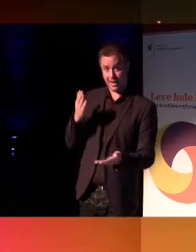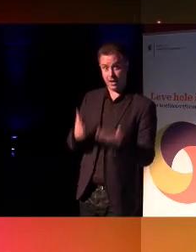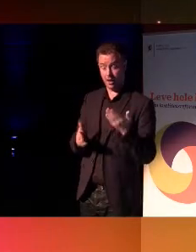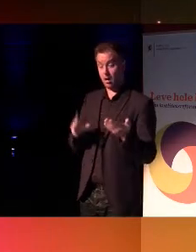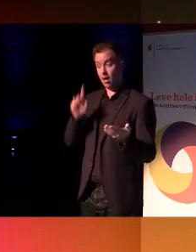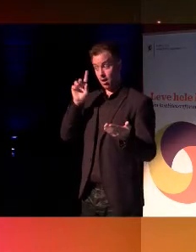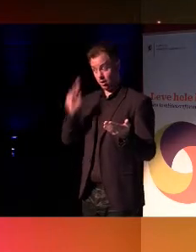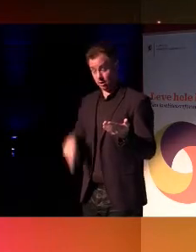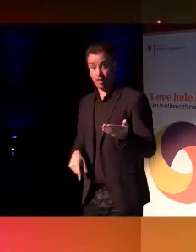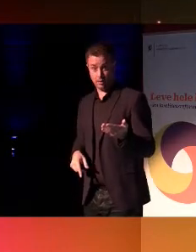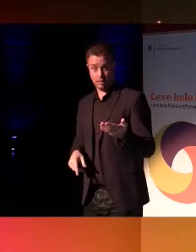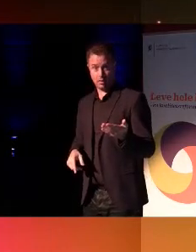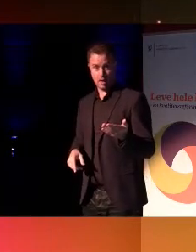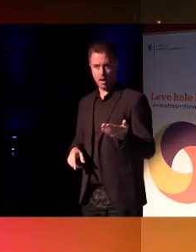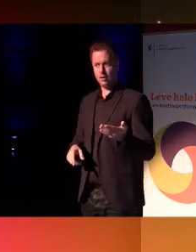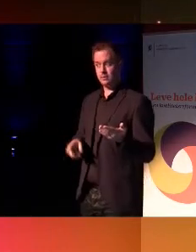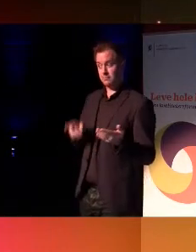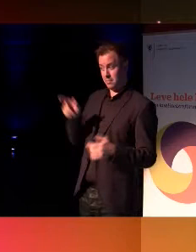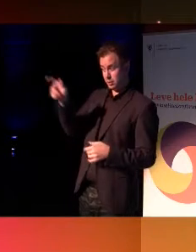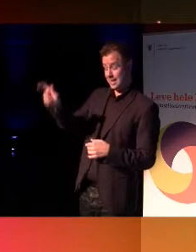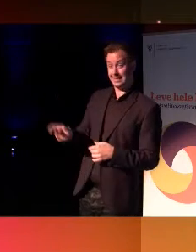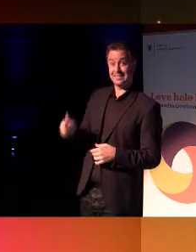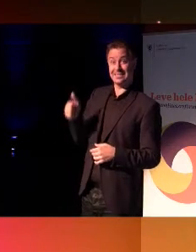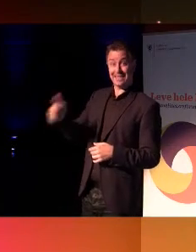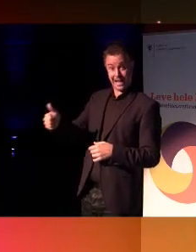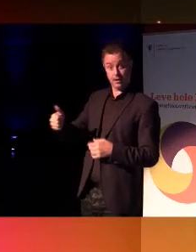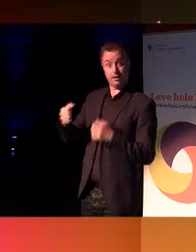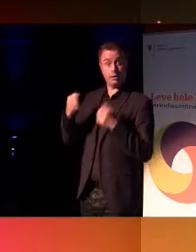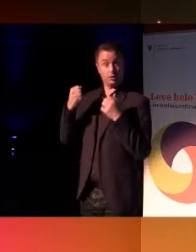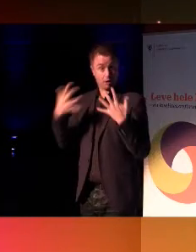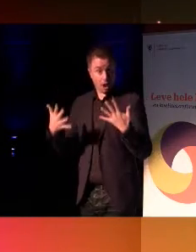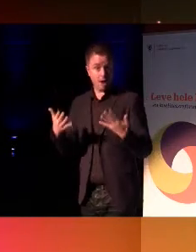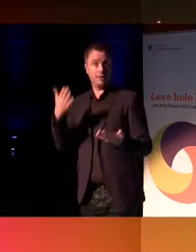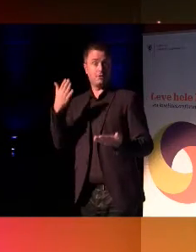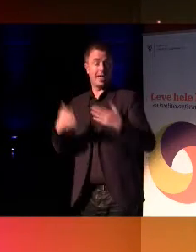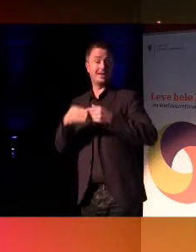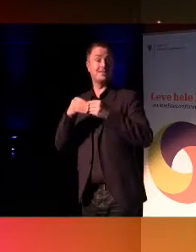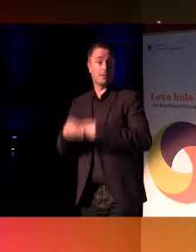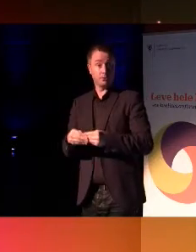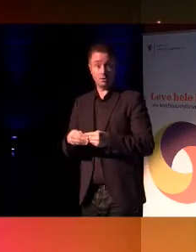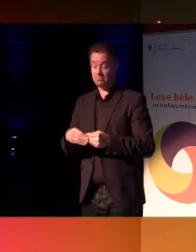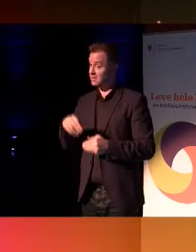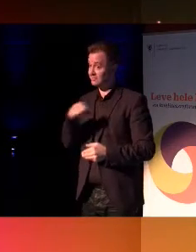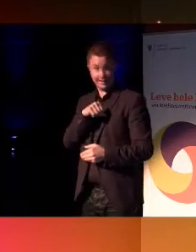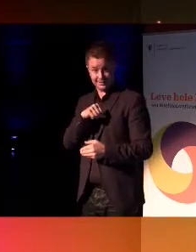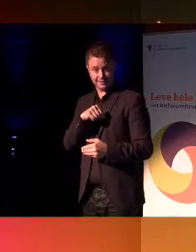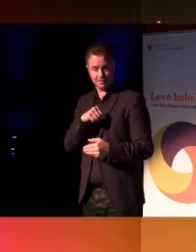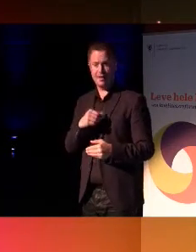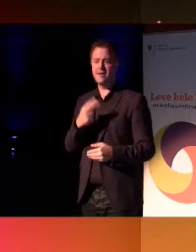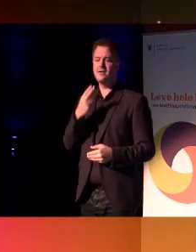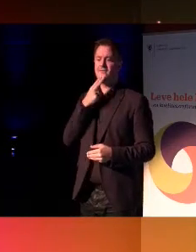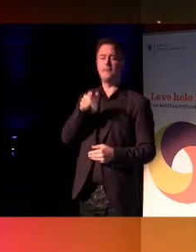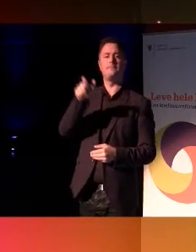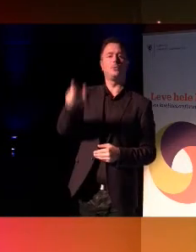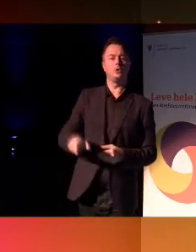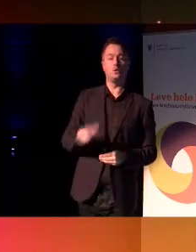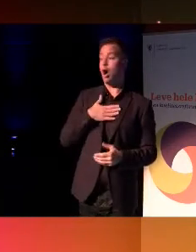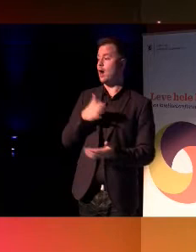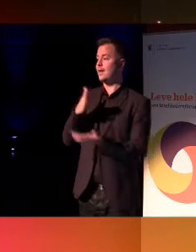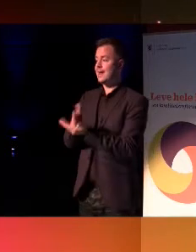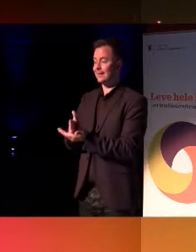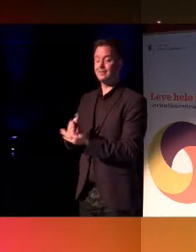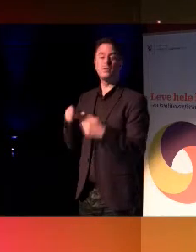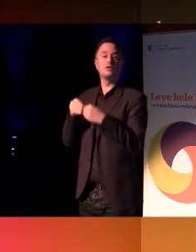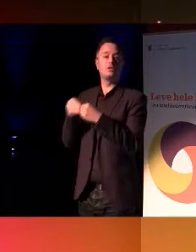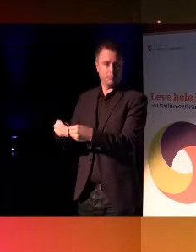ikke. For det jo innslagspunktet. Du samtykke kompetent, ja, så kan man ta ansvar for eget levnet. Man ikke det, ja, så